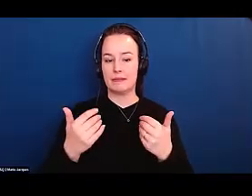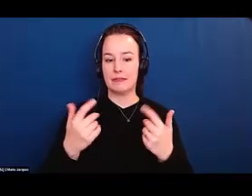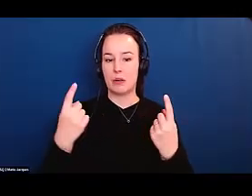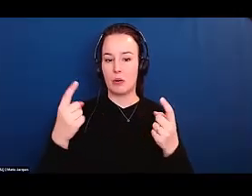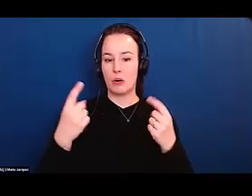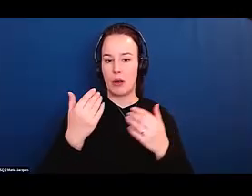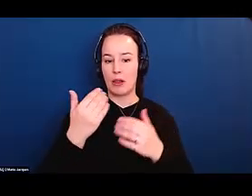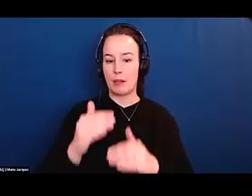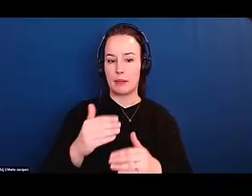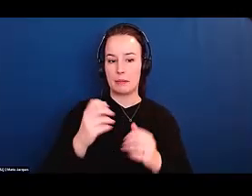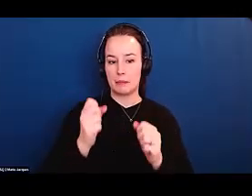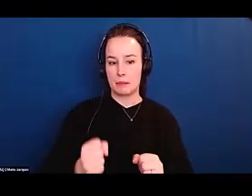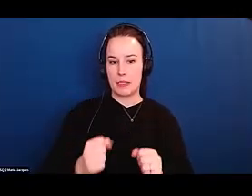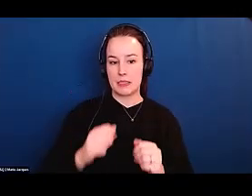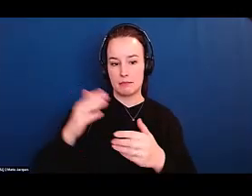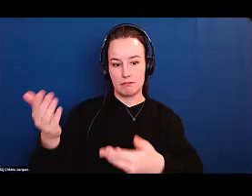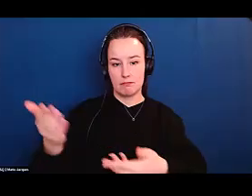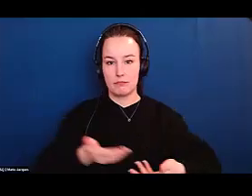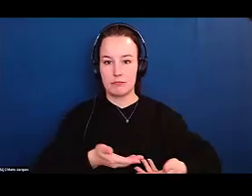vie.